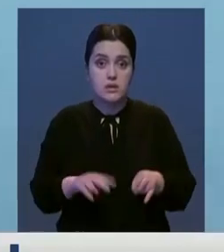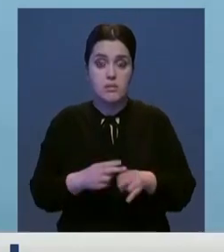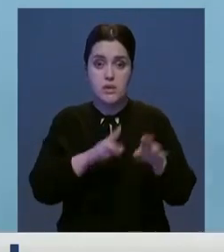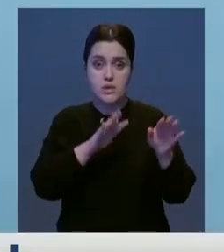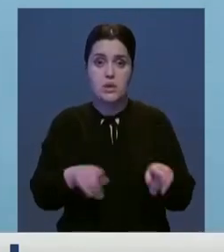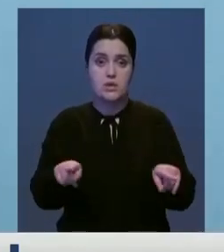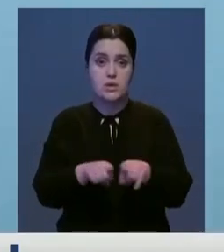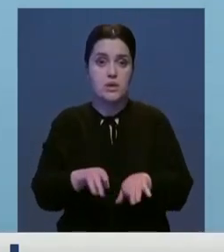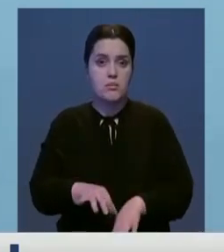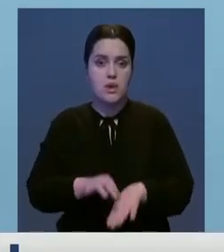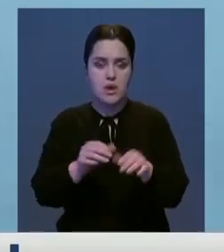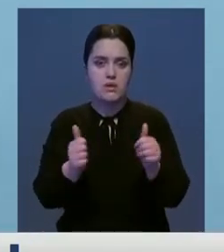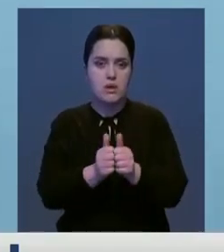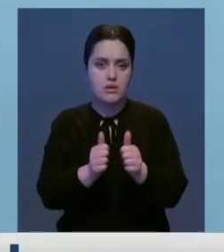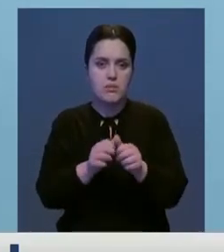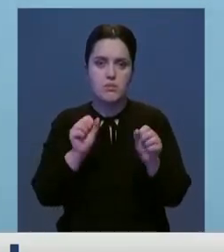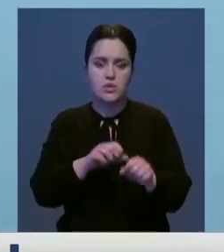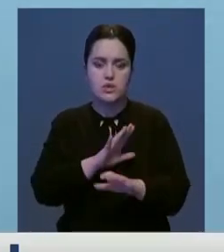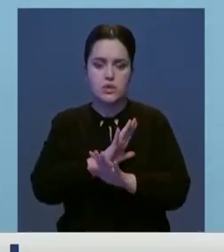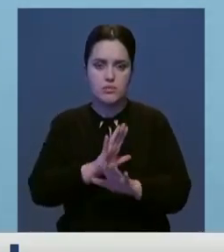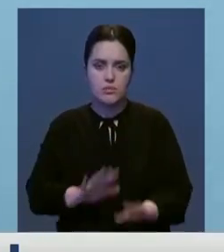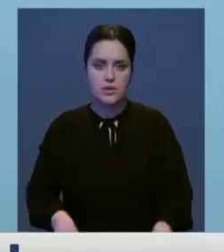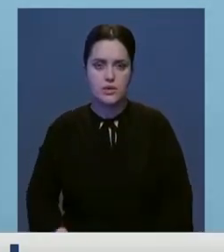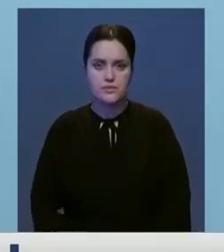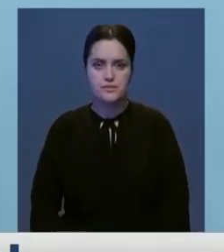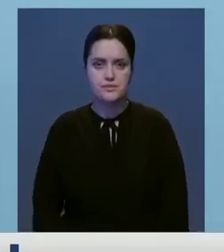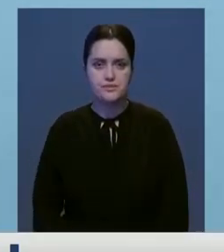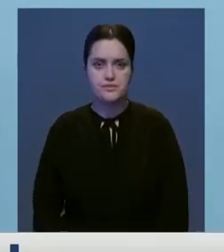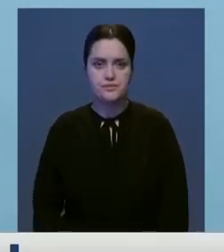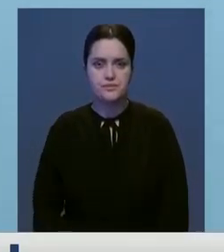таких проводников рядом может и не оказаться. Андрей Демнок, Хабар, 24.